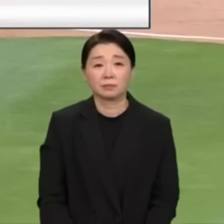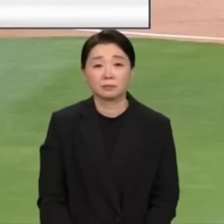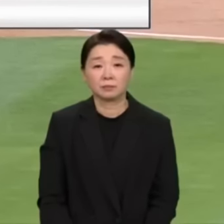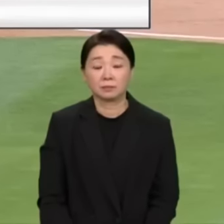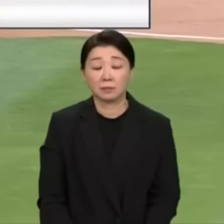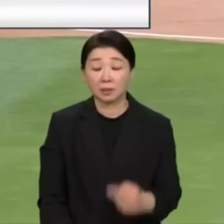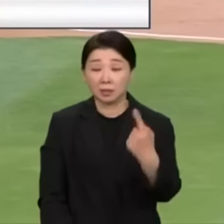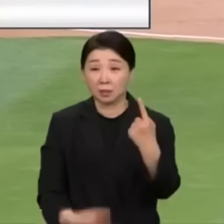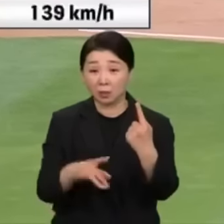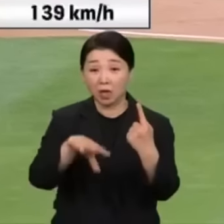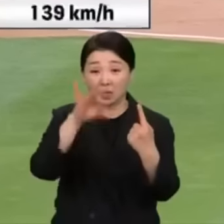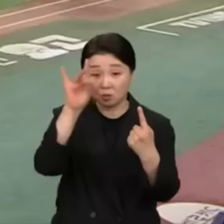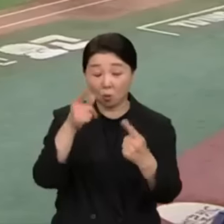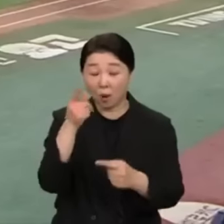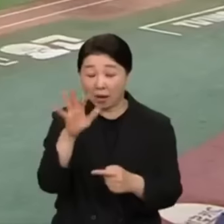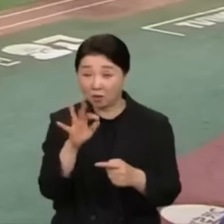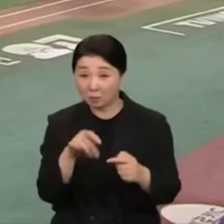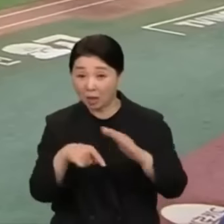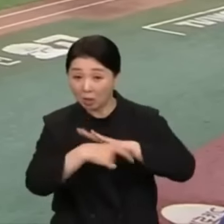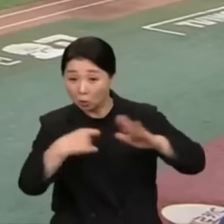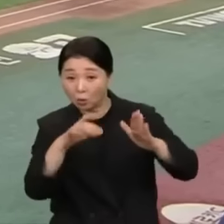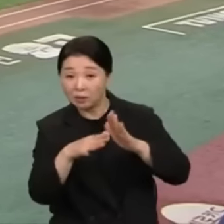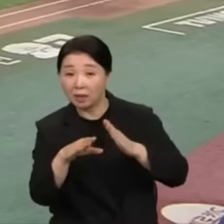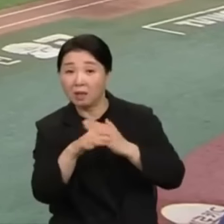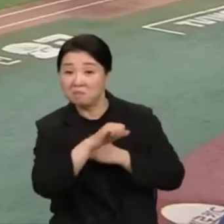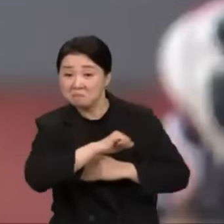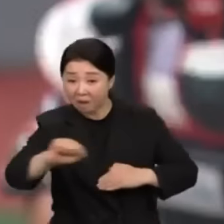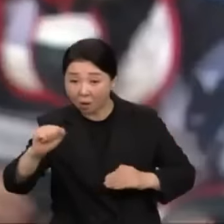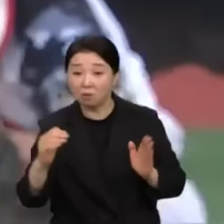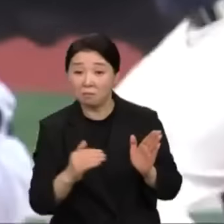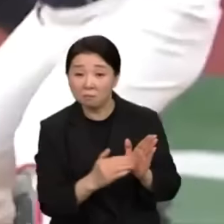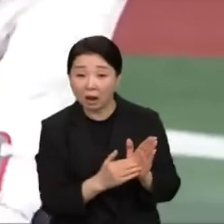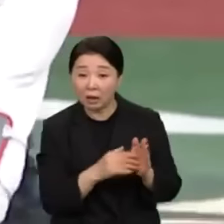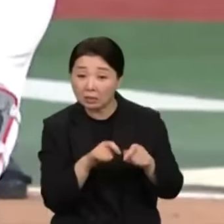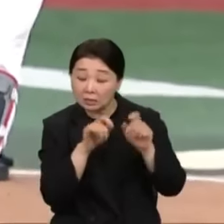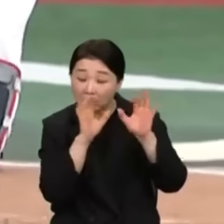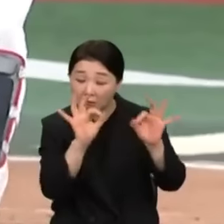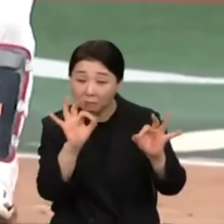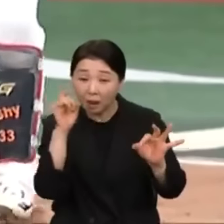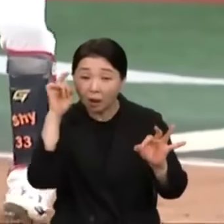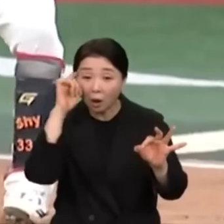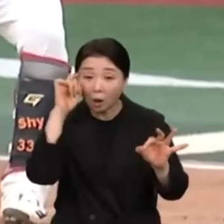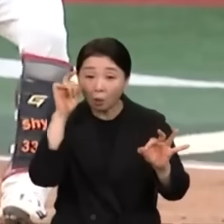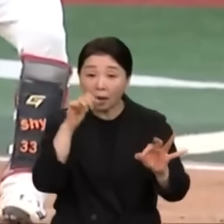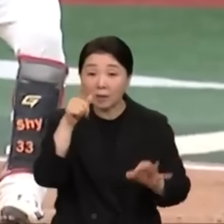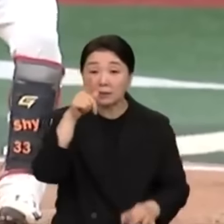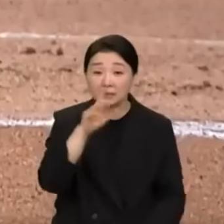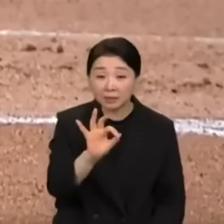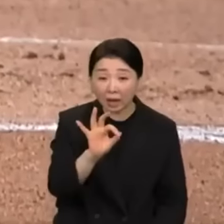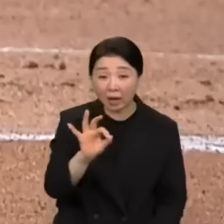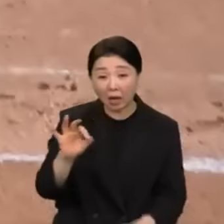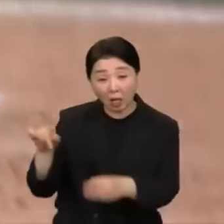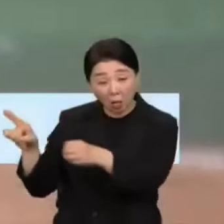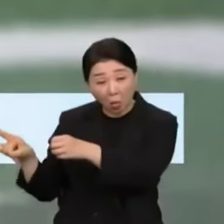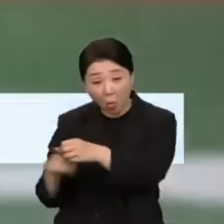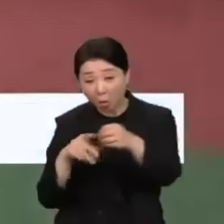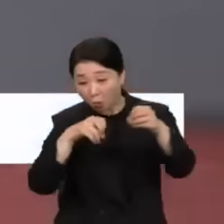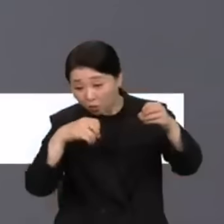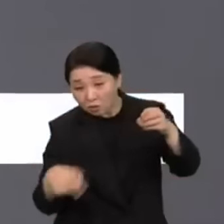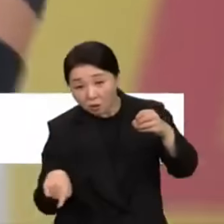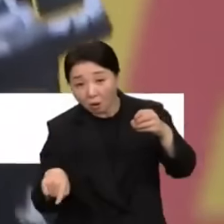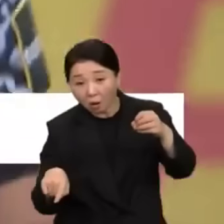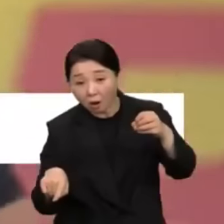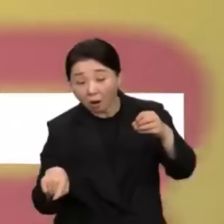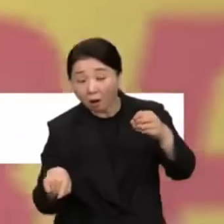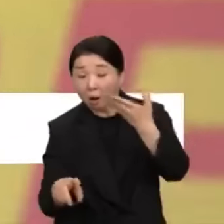1회 초 황성빈의 도루 과정에서 파울을 선언한 주심. 자세히 보면 KT 포수 장성우는 타구를 포구했다가 흘렸는데